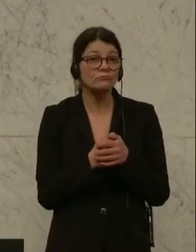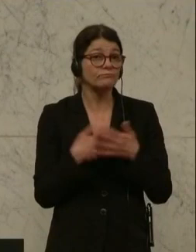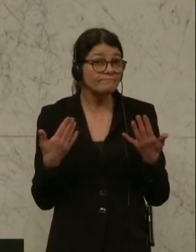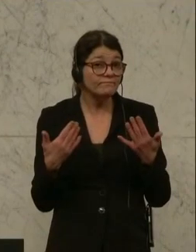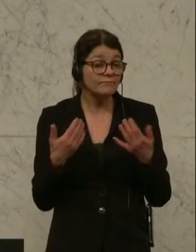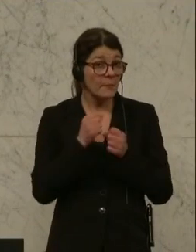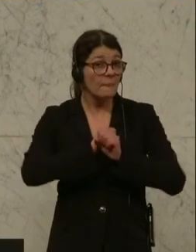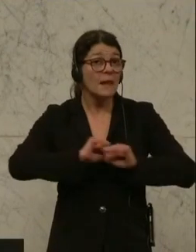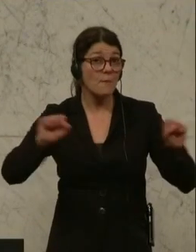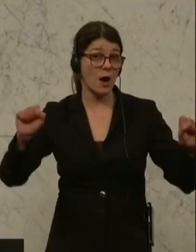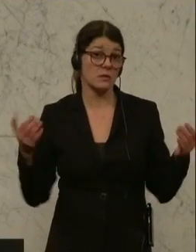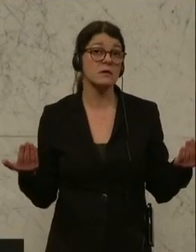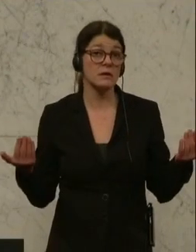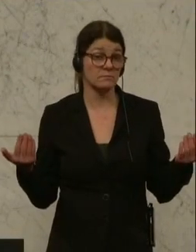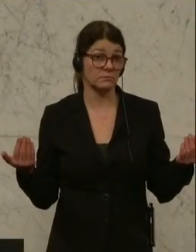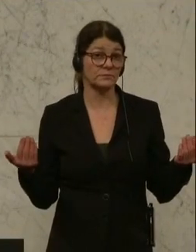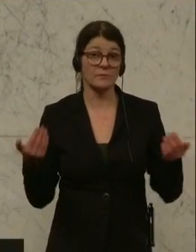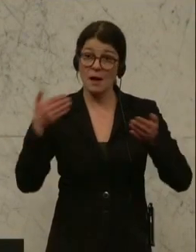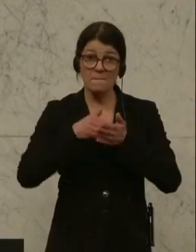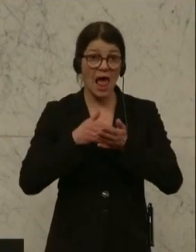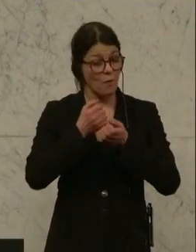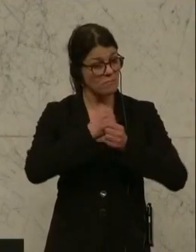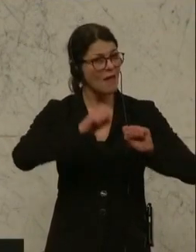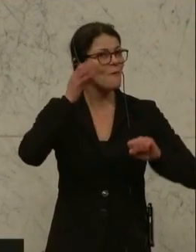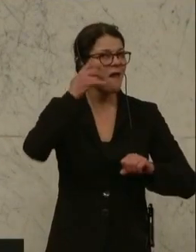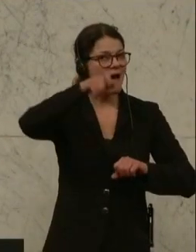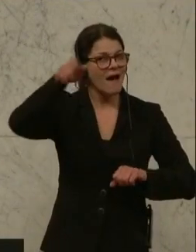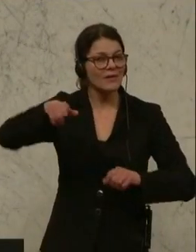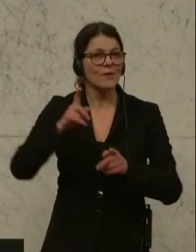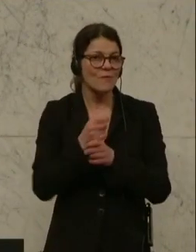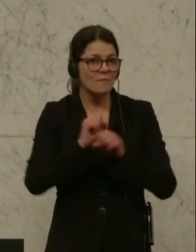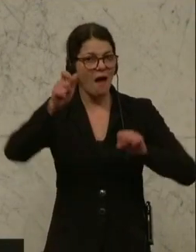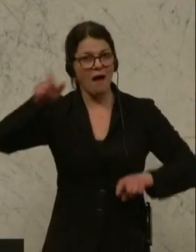Kraft treten werden die Neuerungen im Wahlrecht an grundsätzlich aber erst Anfang 2024